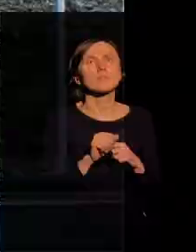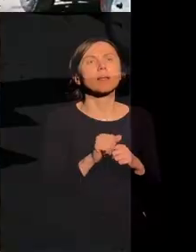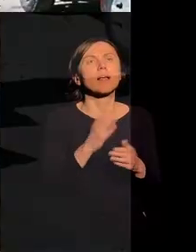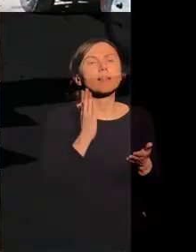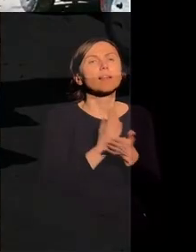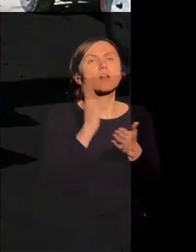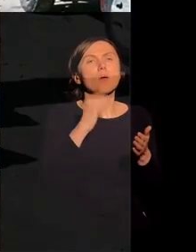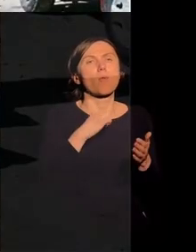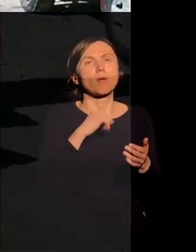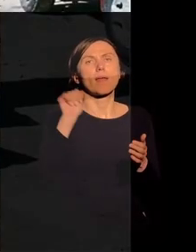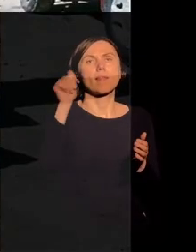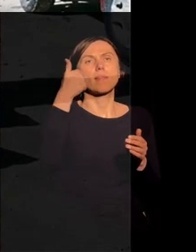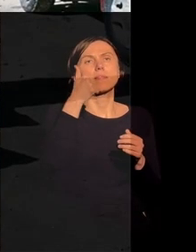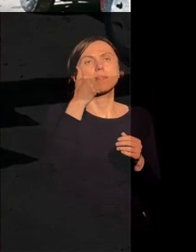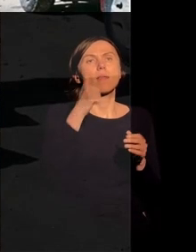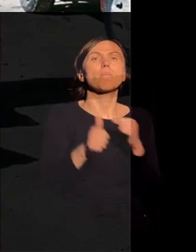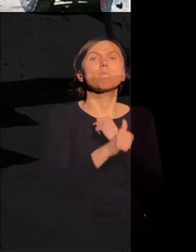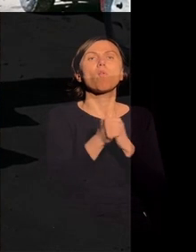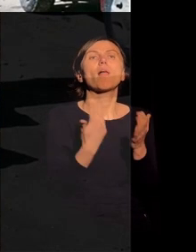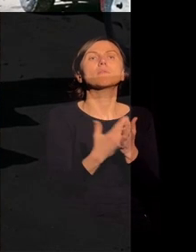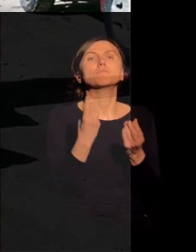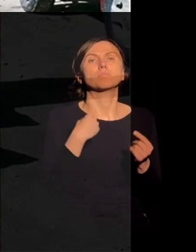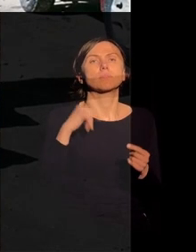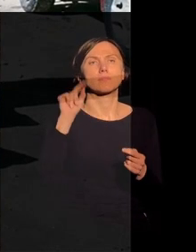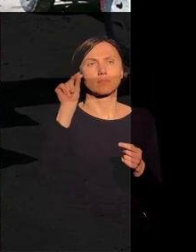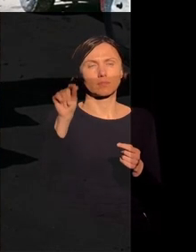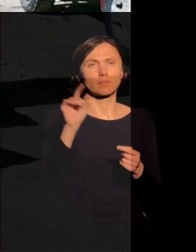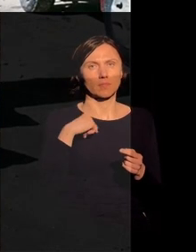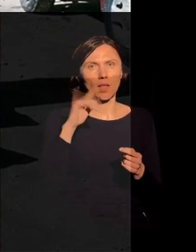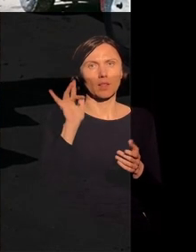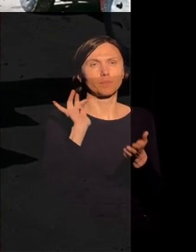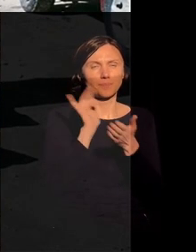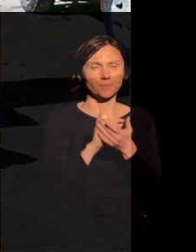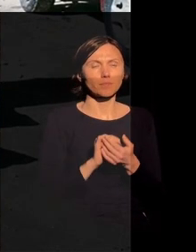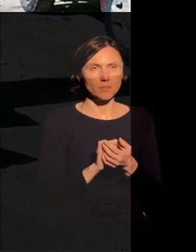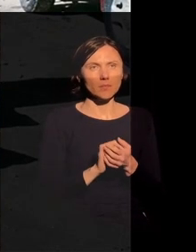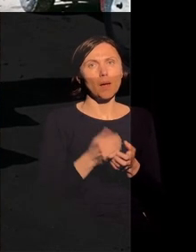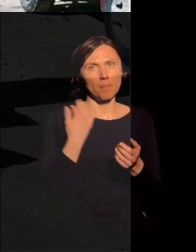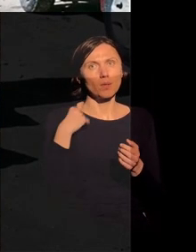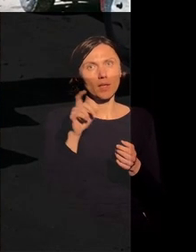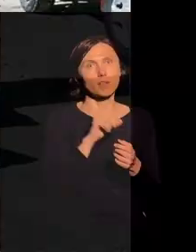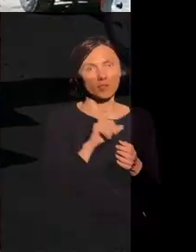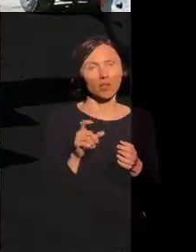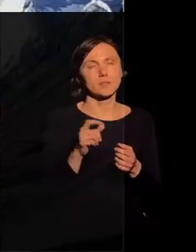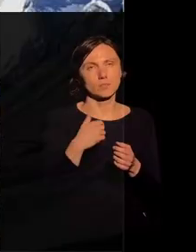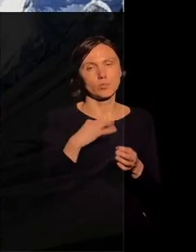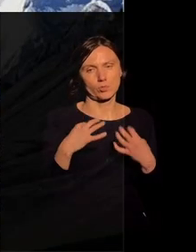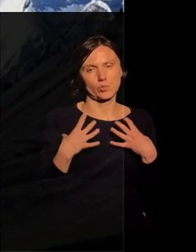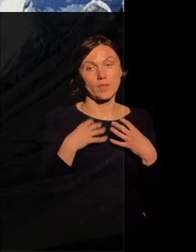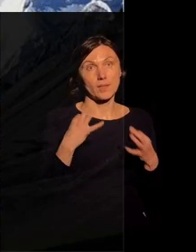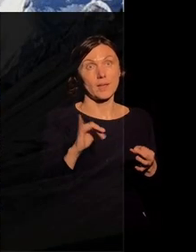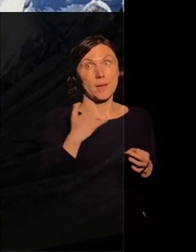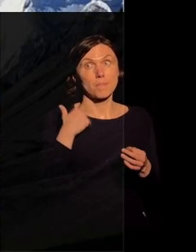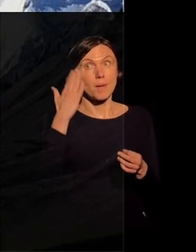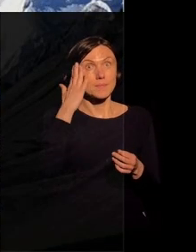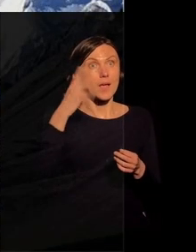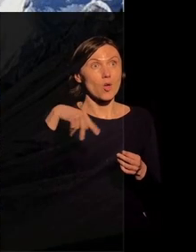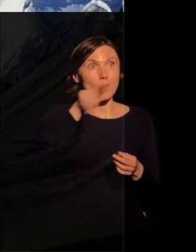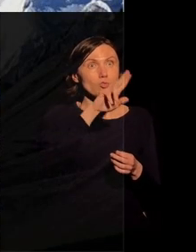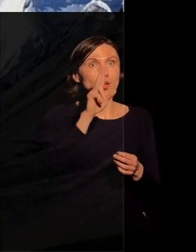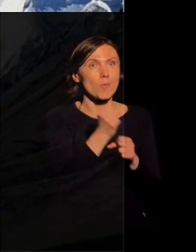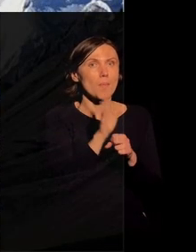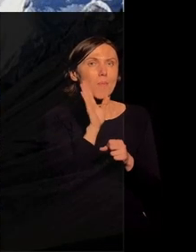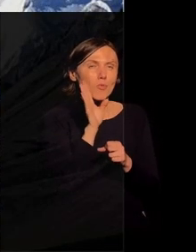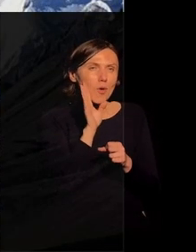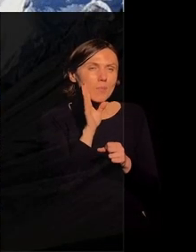tylko i wyłącznie jedynym powodem, dla którego ja tam jeździłem. No w każdym razie, no miałem taki okres i jak teraz mam jakichś znajomych, którzy robią podobne